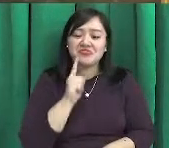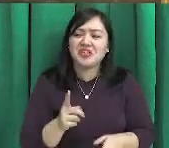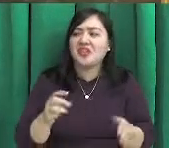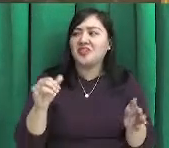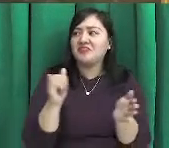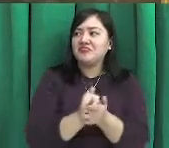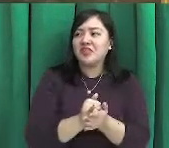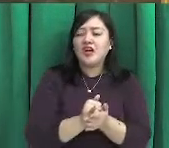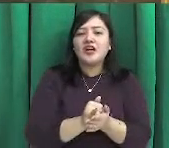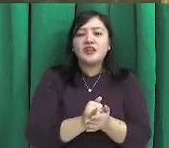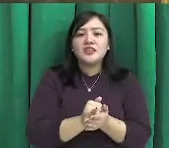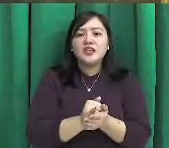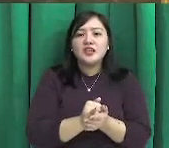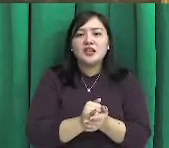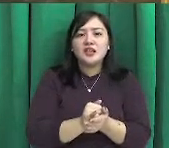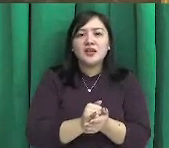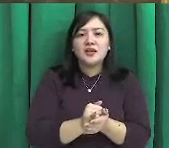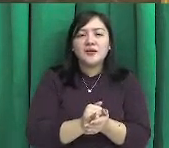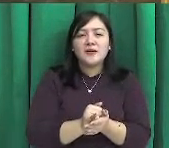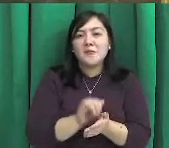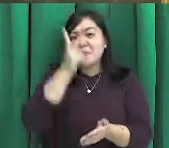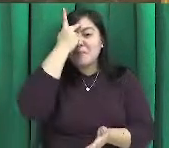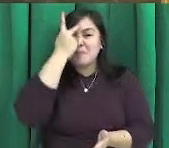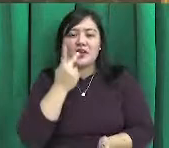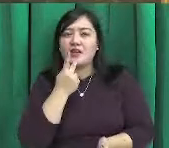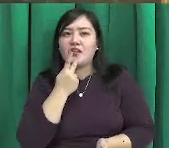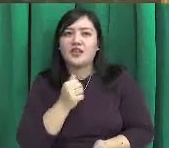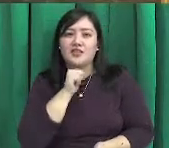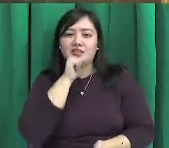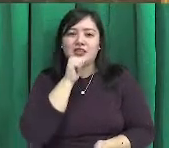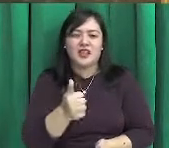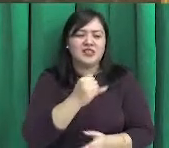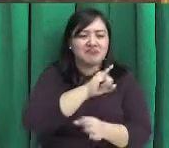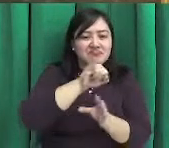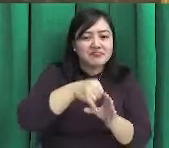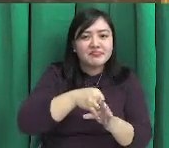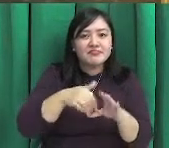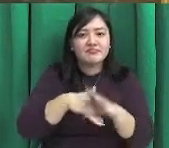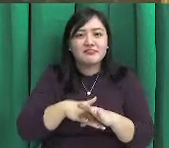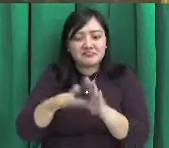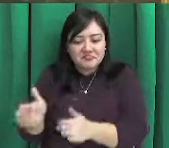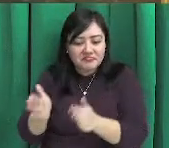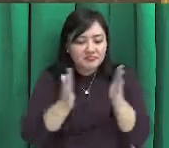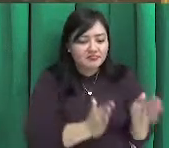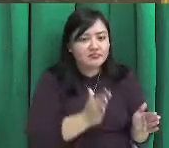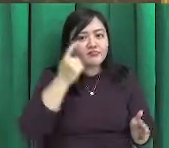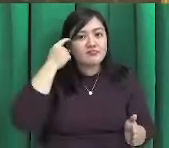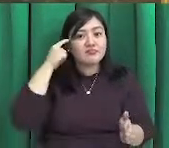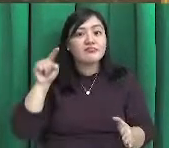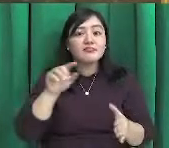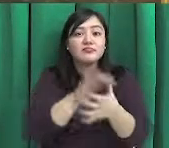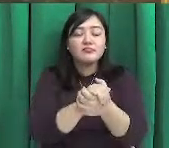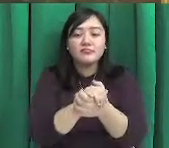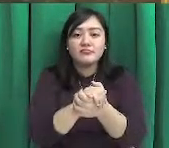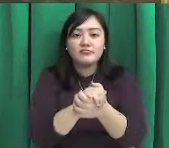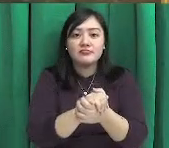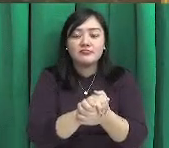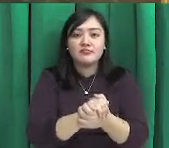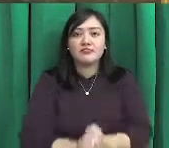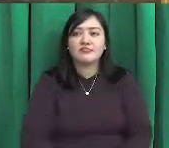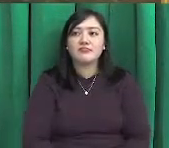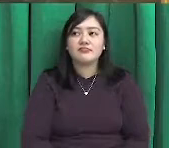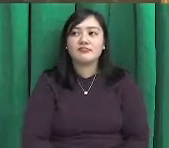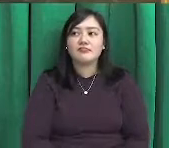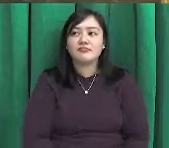Hindi ko ba yung ganong prinsipyo. Akala nila walang connection yun, yes. Ano? May connection yun? Yes, sir. Biruin mo yung bianan ko, ipapanalangin